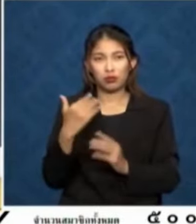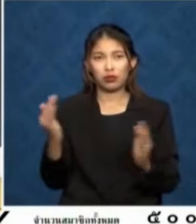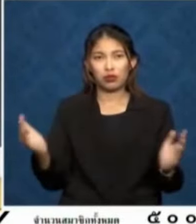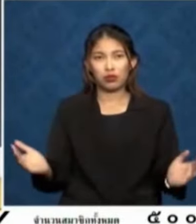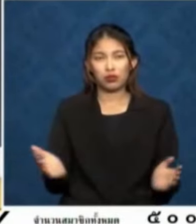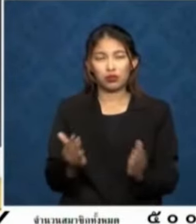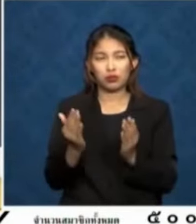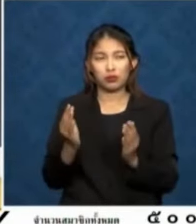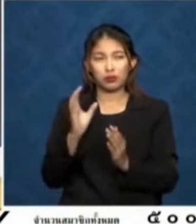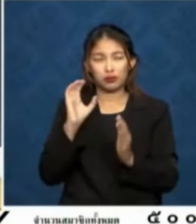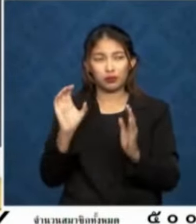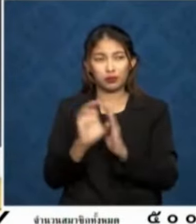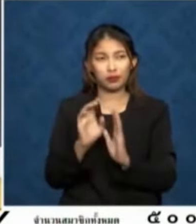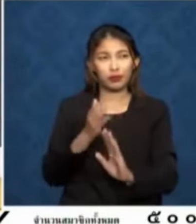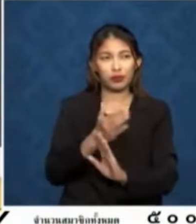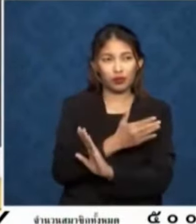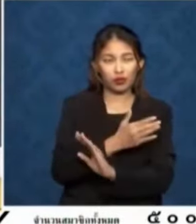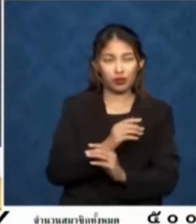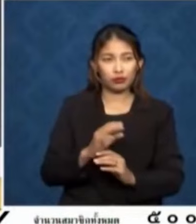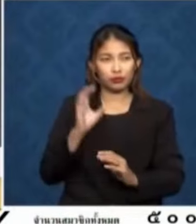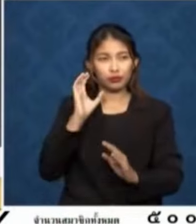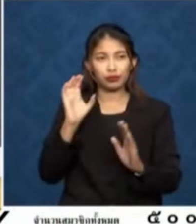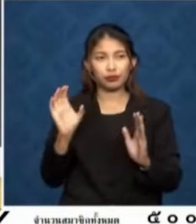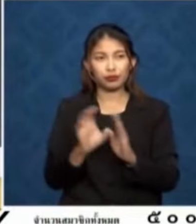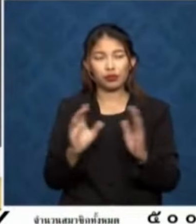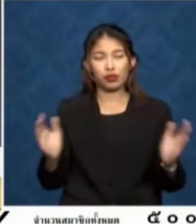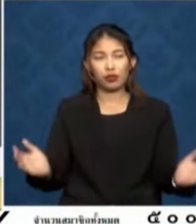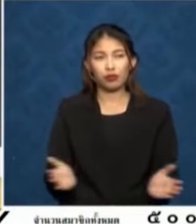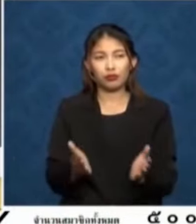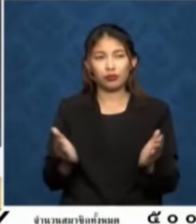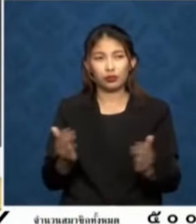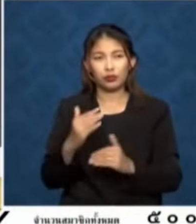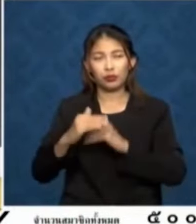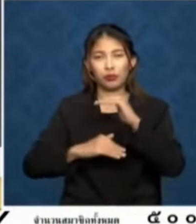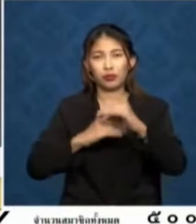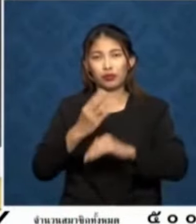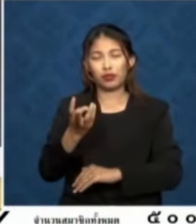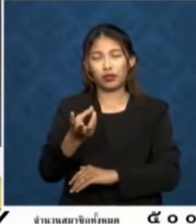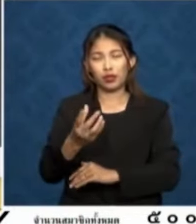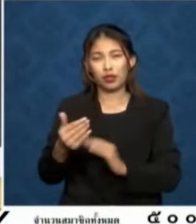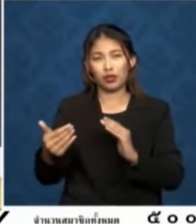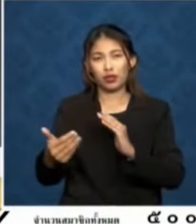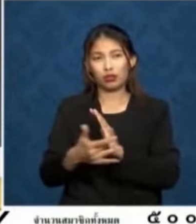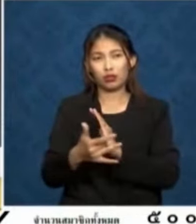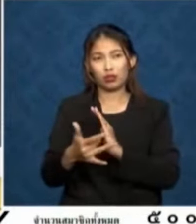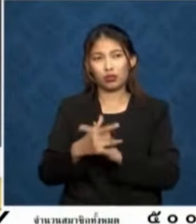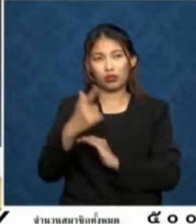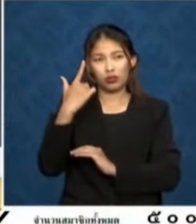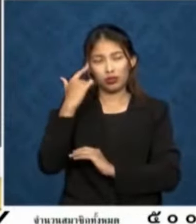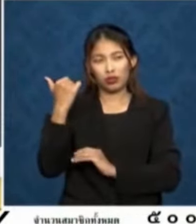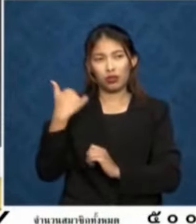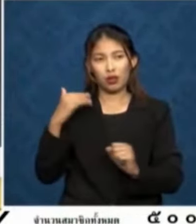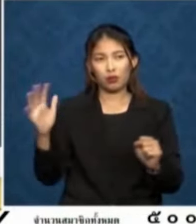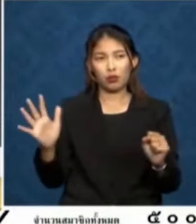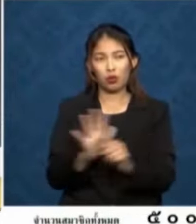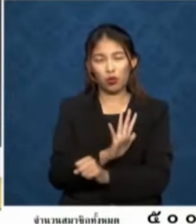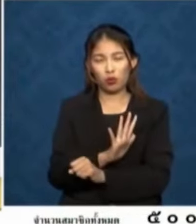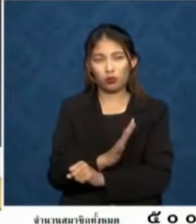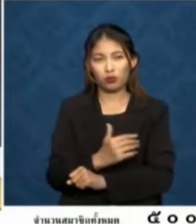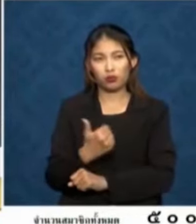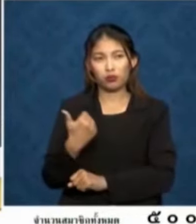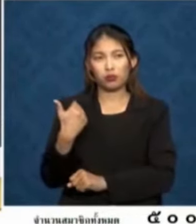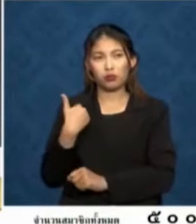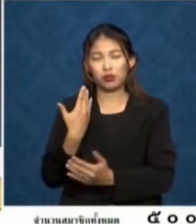ขอกลับไปสไลด์หน้าก่อนหน้านี้นิดนึงค่ะโครงการส่งเสริมและพัฒนาการผลิตข้าวด้วยเทคโนโลยีอัจฉริยะครบวงจรนะคะ